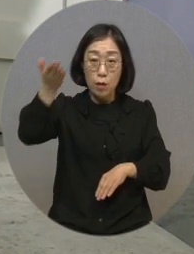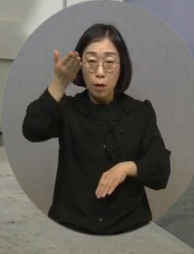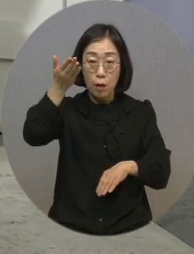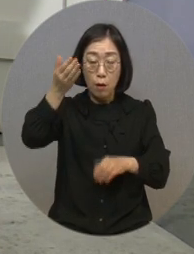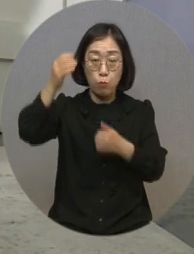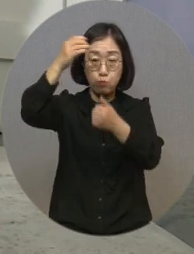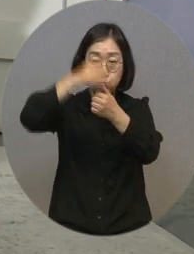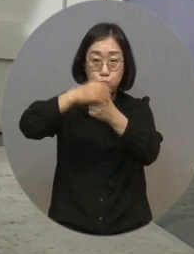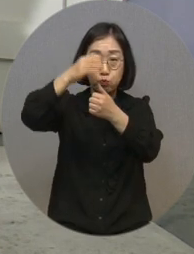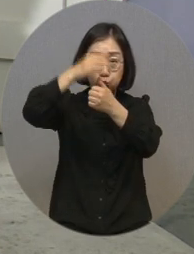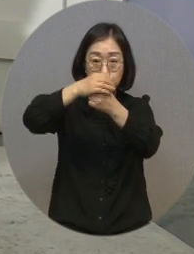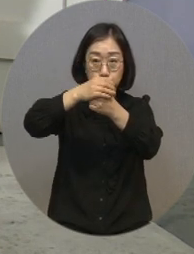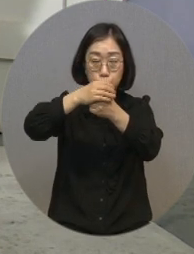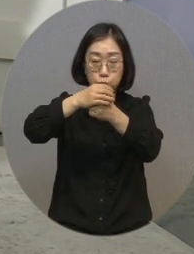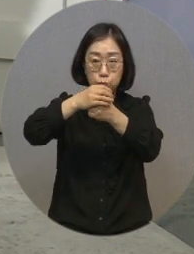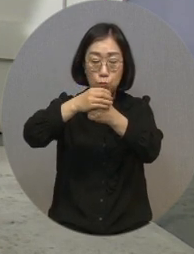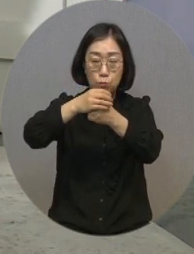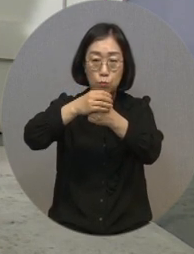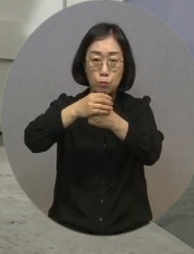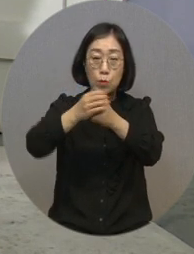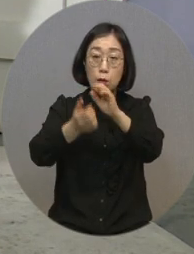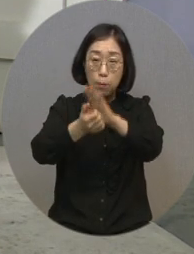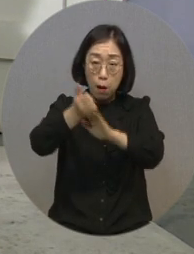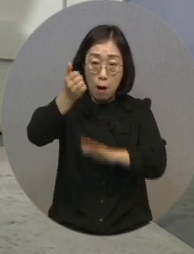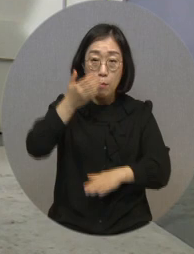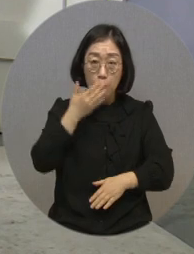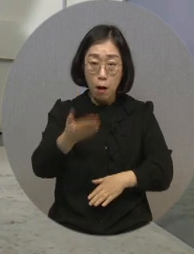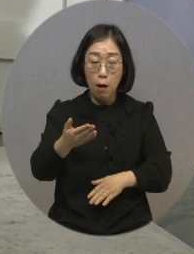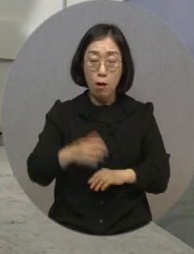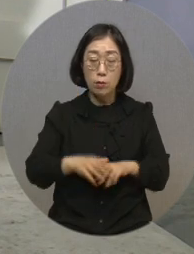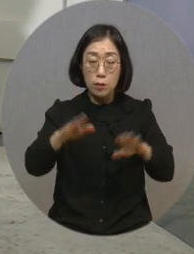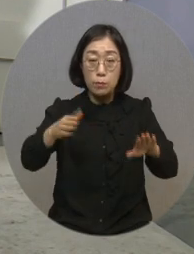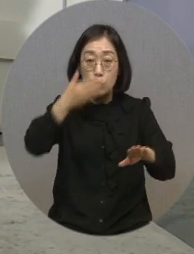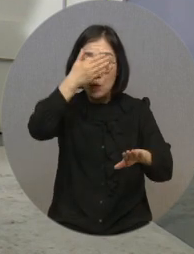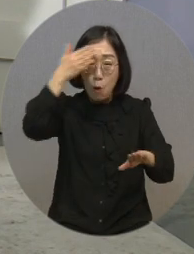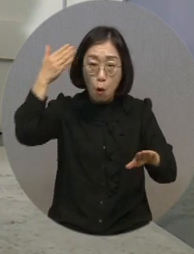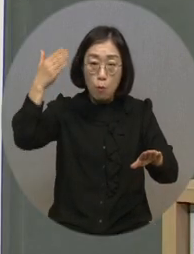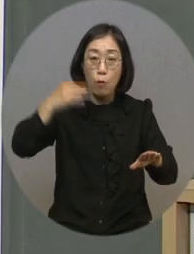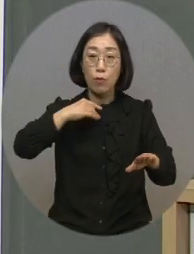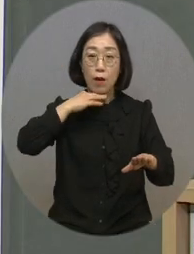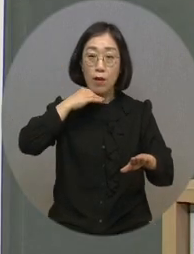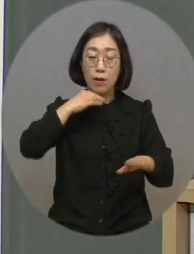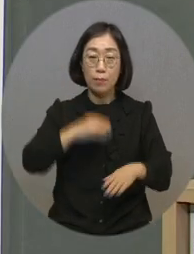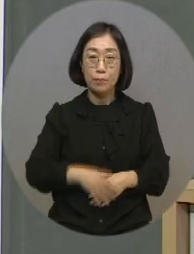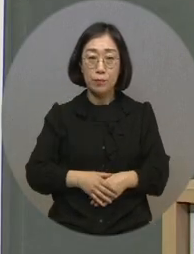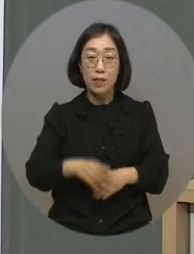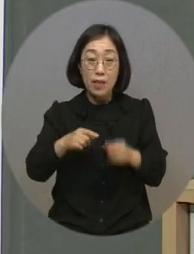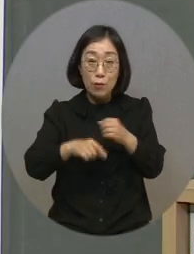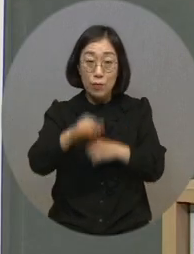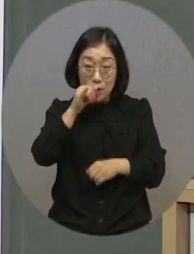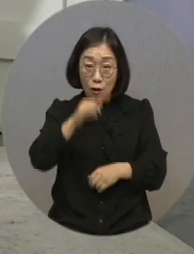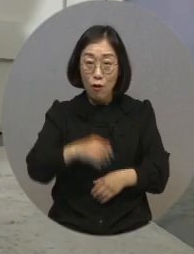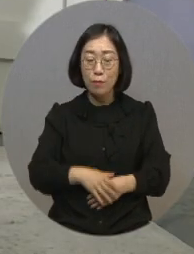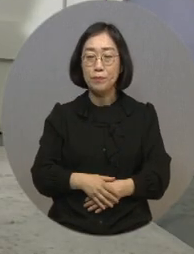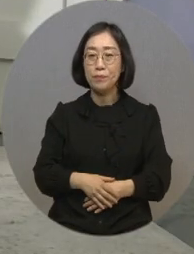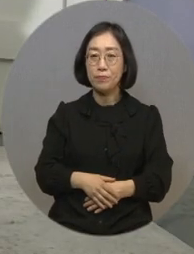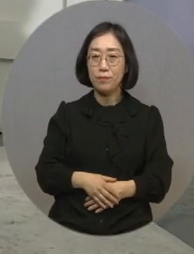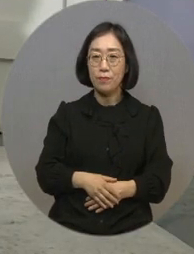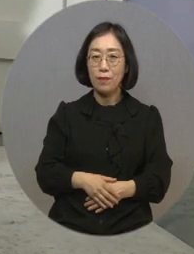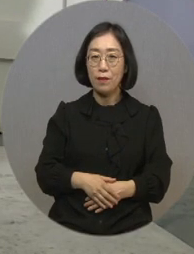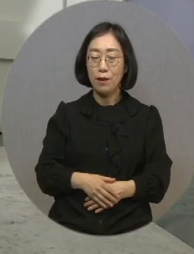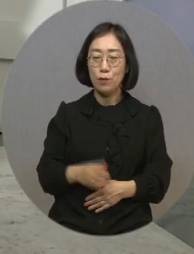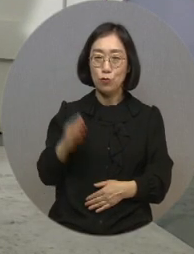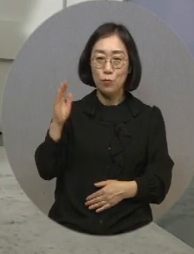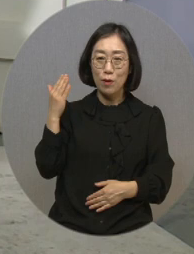올라갈 수 있는 기회가 많았을 텐데 지금 아직 젊은 나이에 이유가 있습니까? 그래서 주위에서 이제